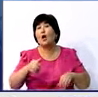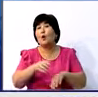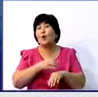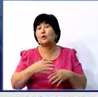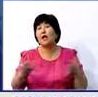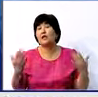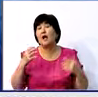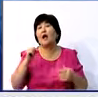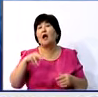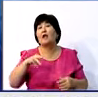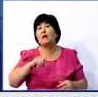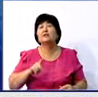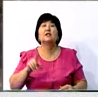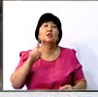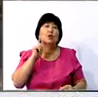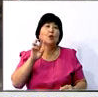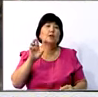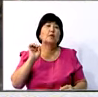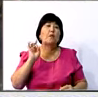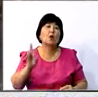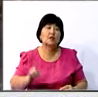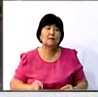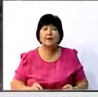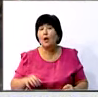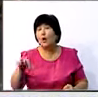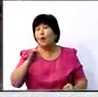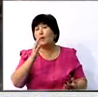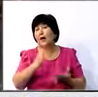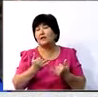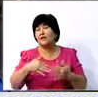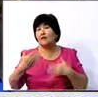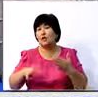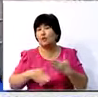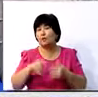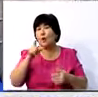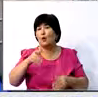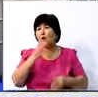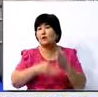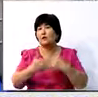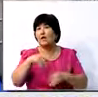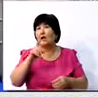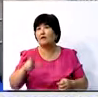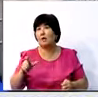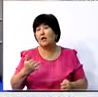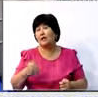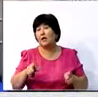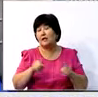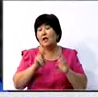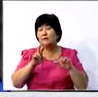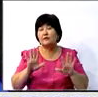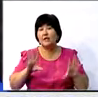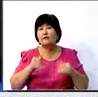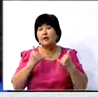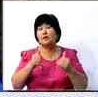санаториях «Алмаз» и «Зеленый бор». В области оказывается всесторонняя поддержка людей с ограниченными возможностями. Рассмотрены все